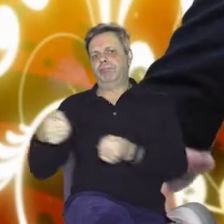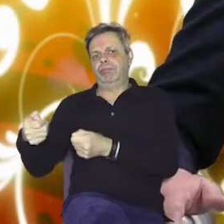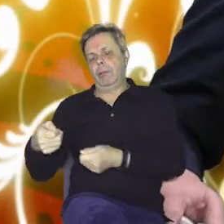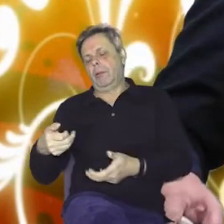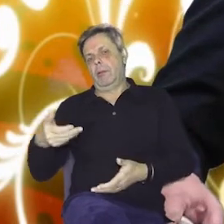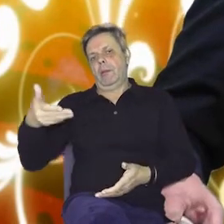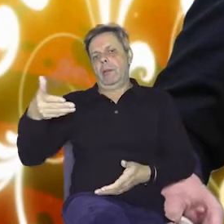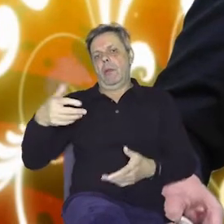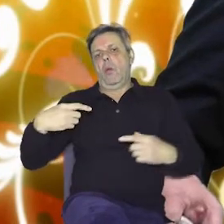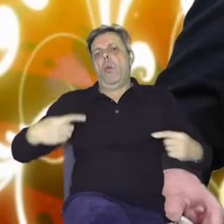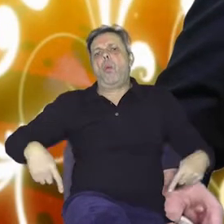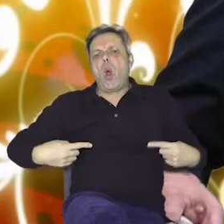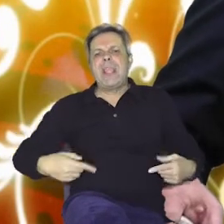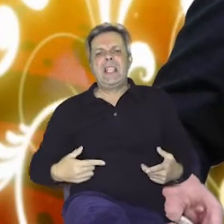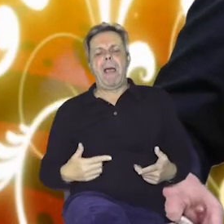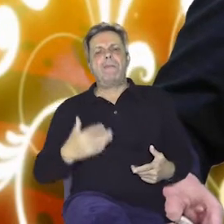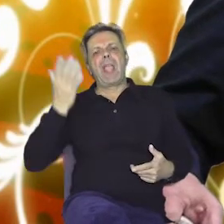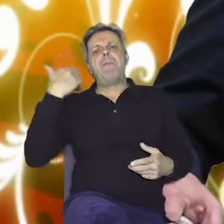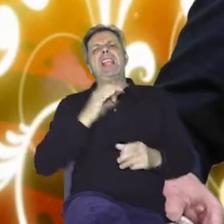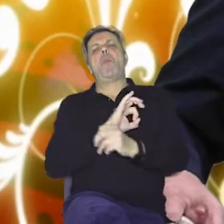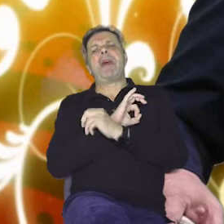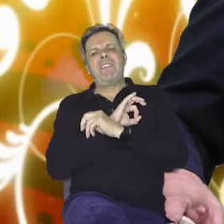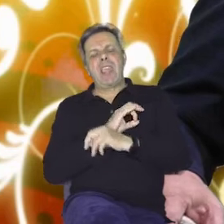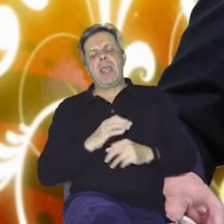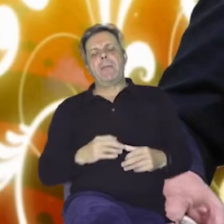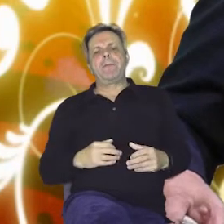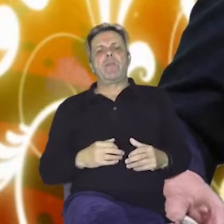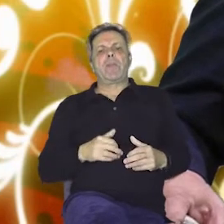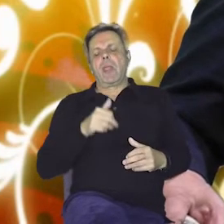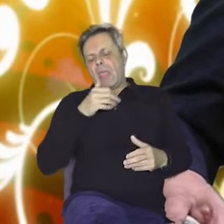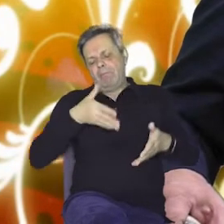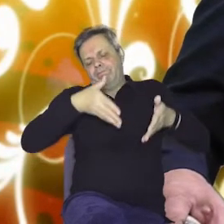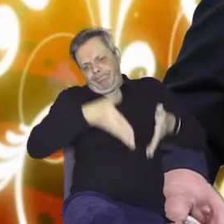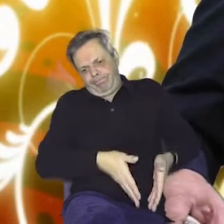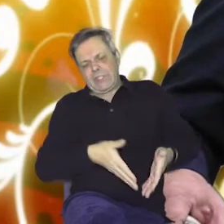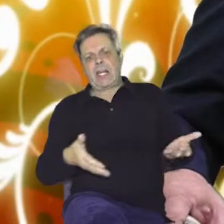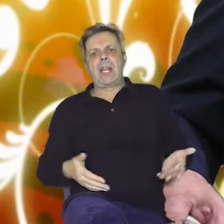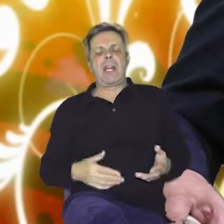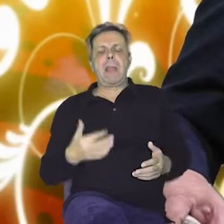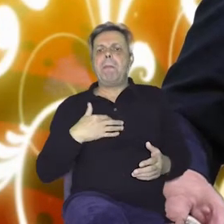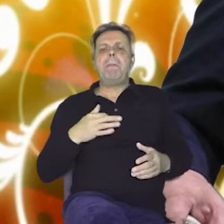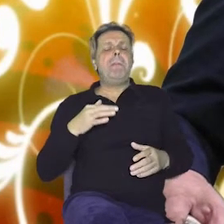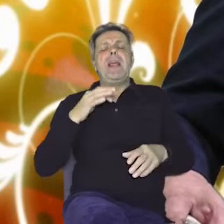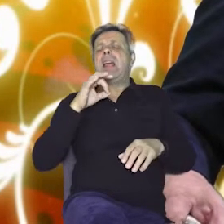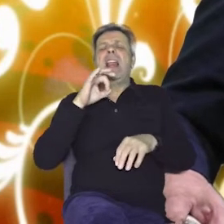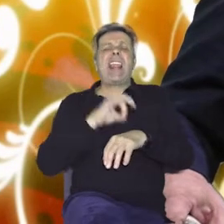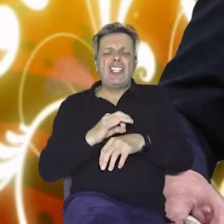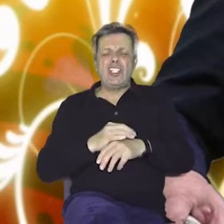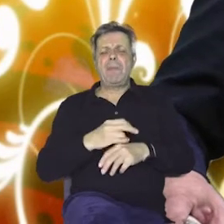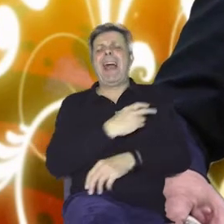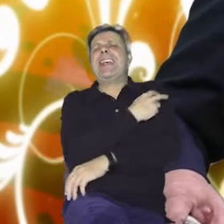u kolicima, bili su mrtvi i sahranjivani. Ni liječnicima, ni sestrama, nikom nije